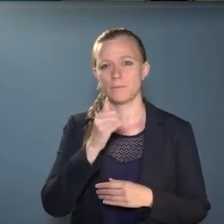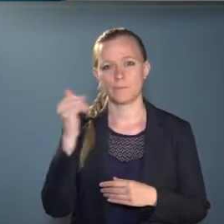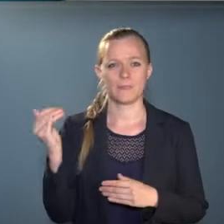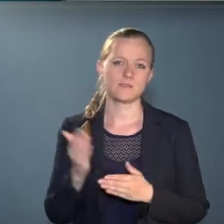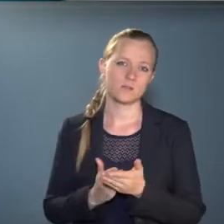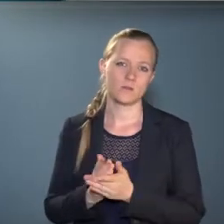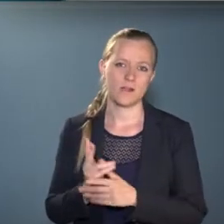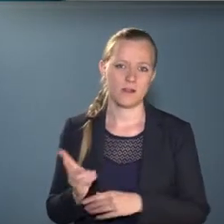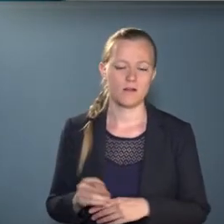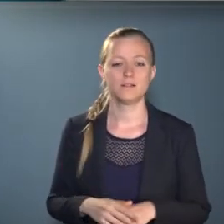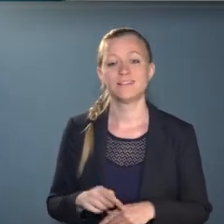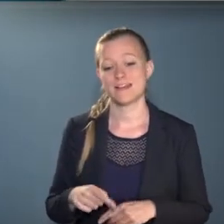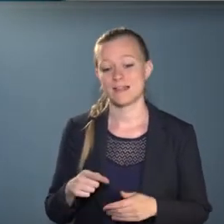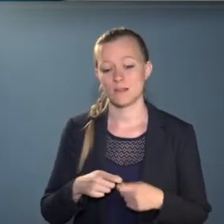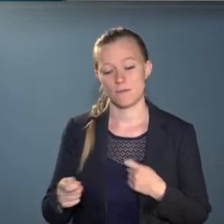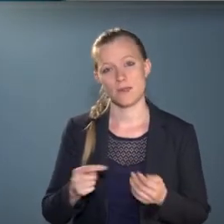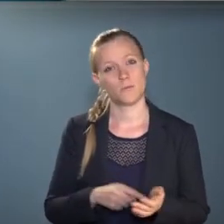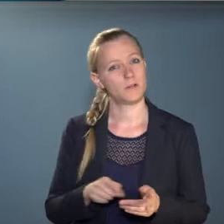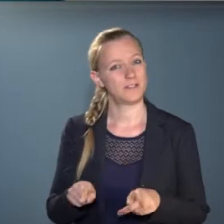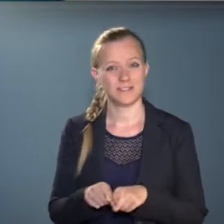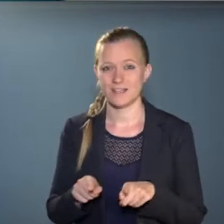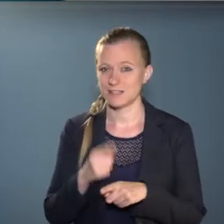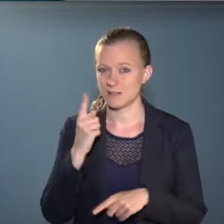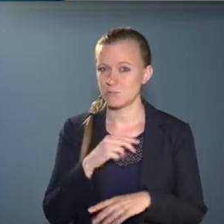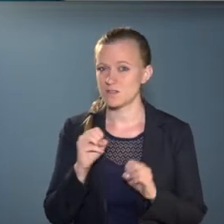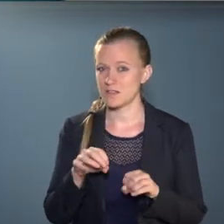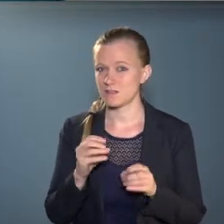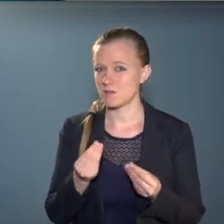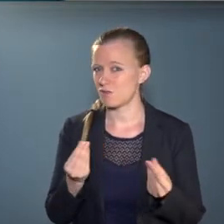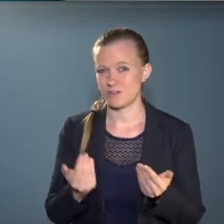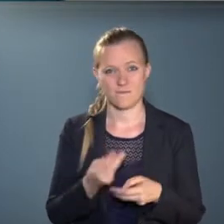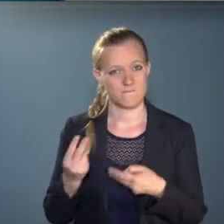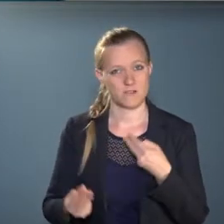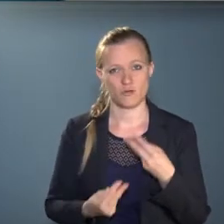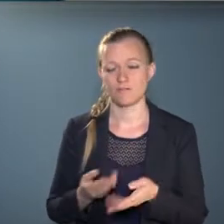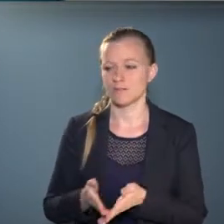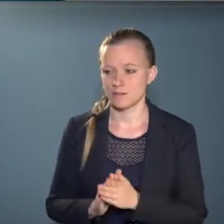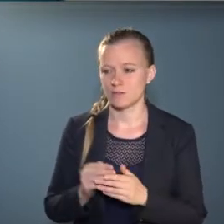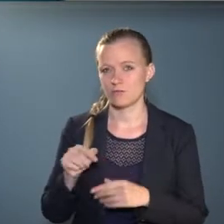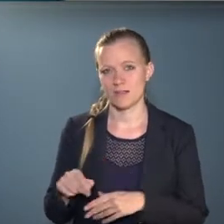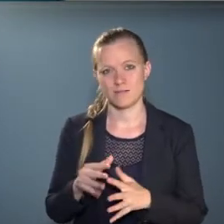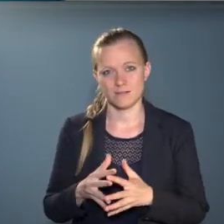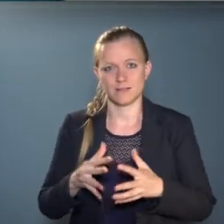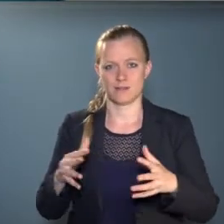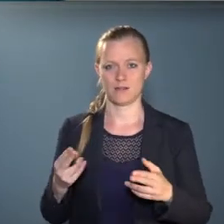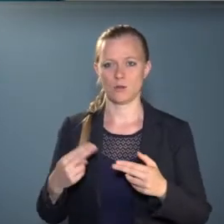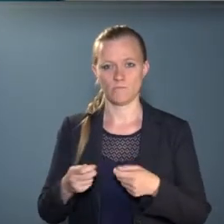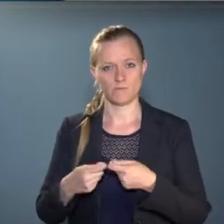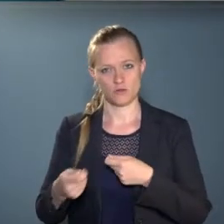szolgálatnak, azonban ez a mérőpont ilyen típusú szennyezőanyagokat nem vizsgál. Kértük ennek a kiterjesztését,